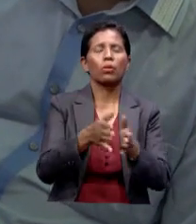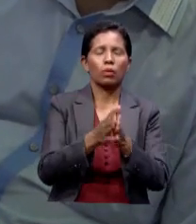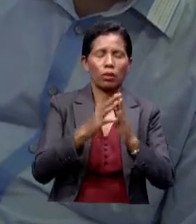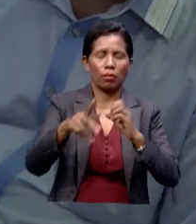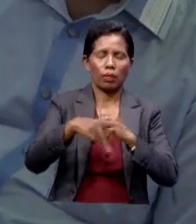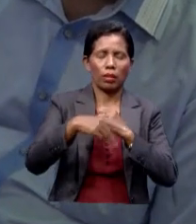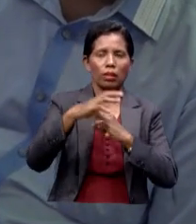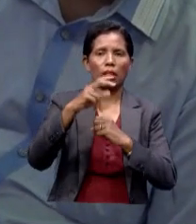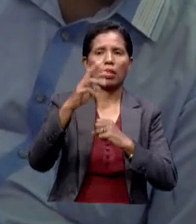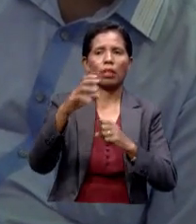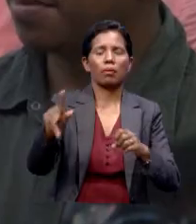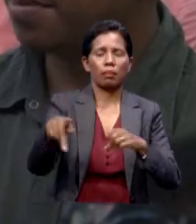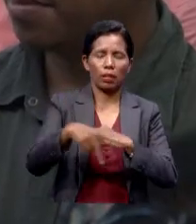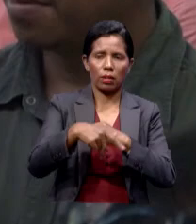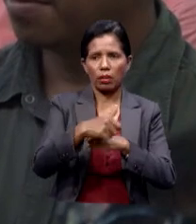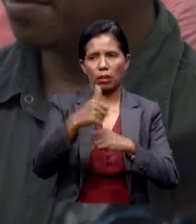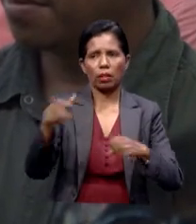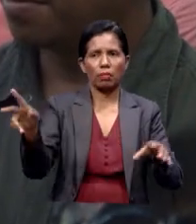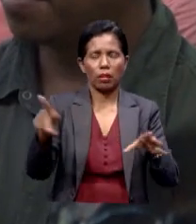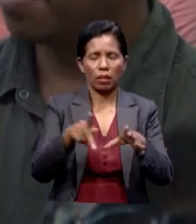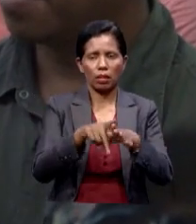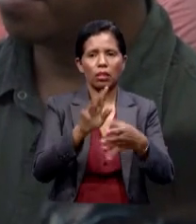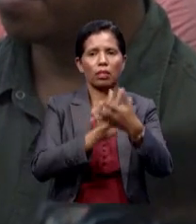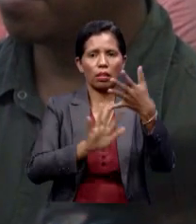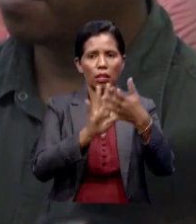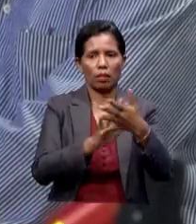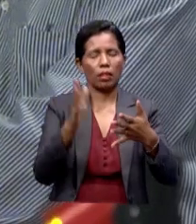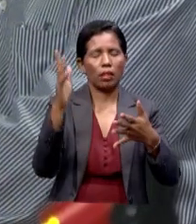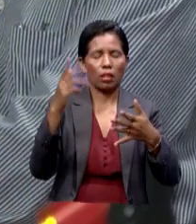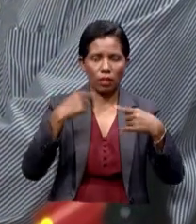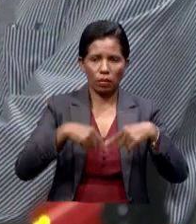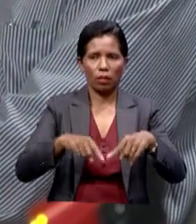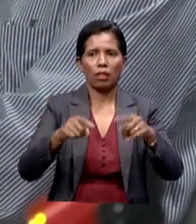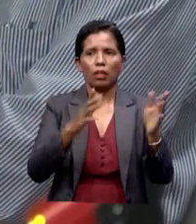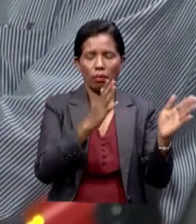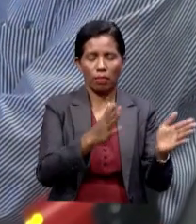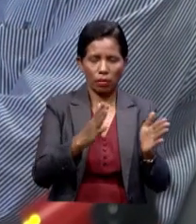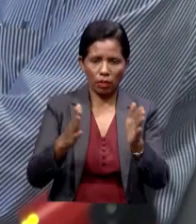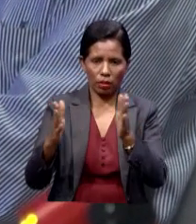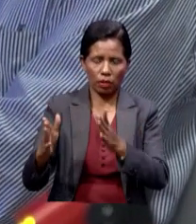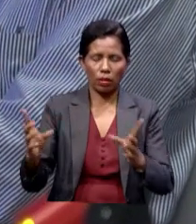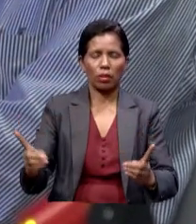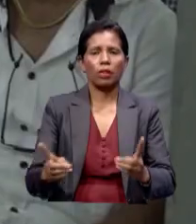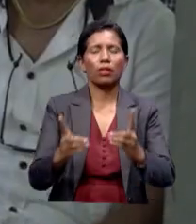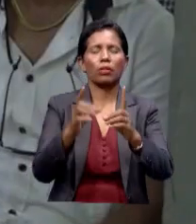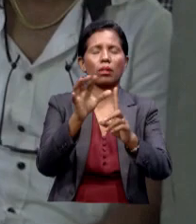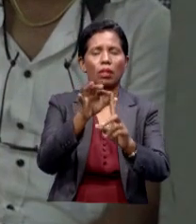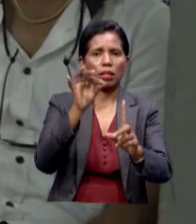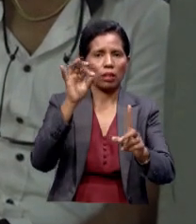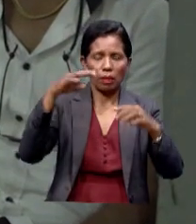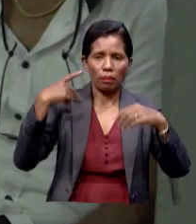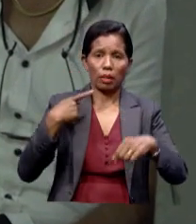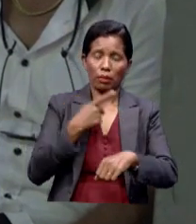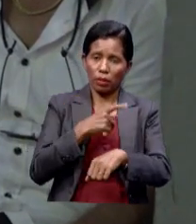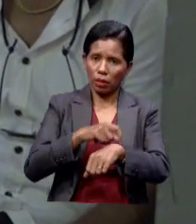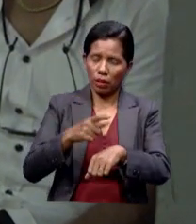Partido Siraseluk nebe marka presensa ia seremoni ne atu tun babaze hodi preparaan atu infrenta elisan parlamentar nebe se akontese